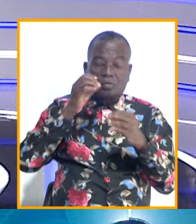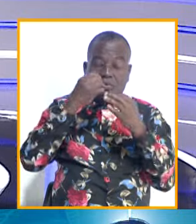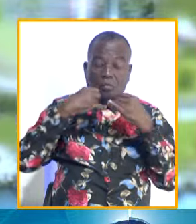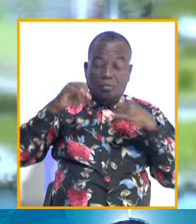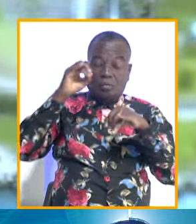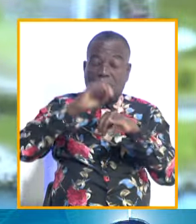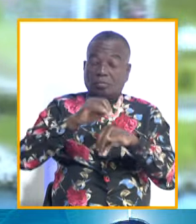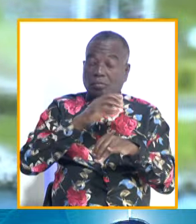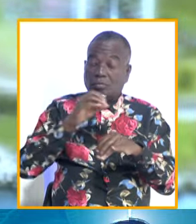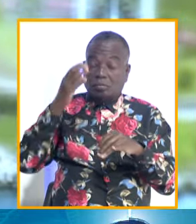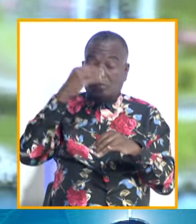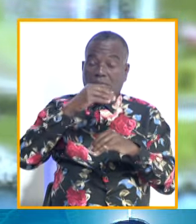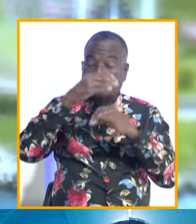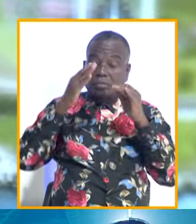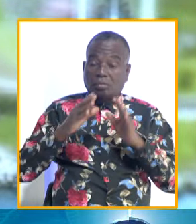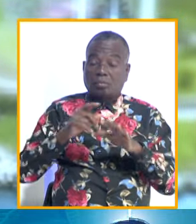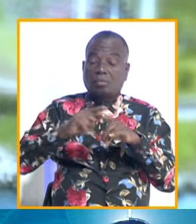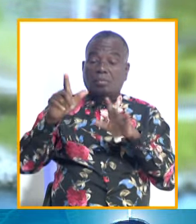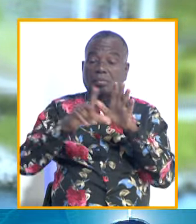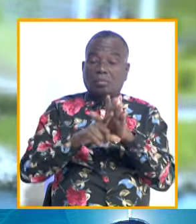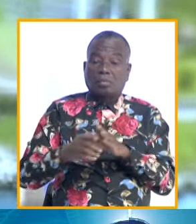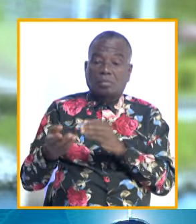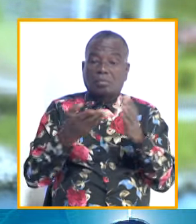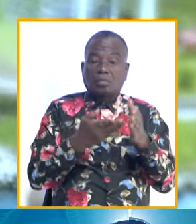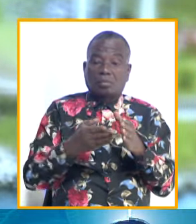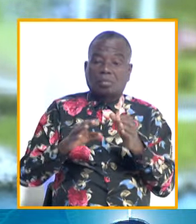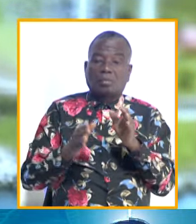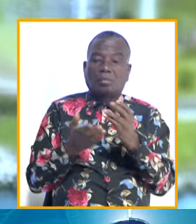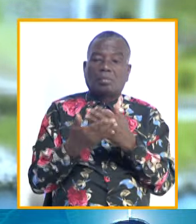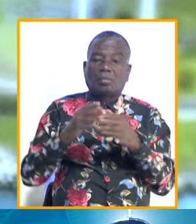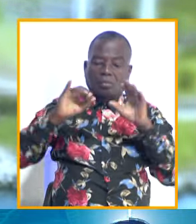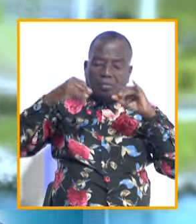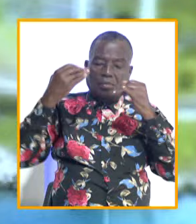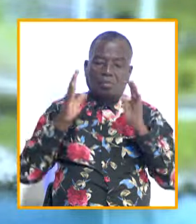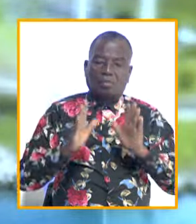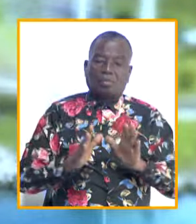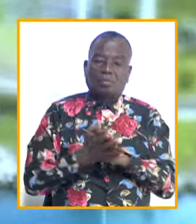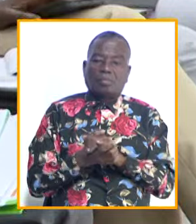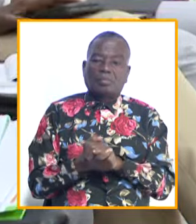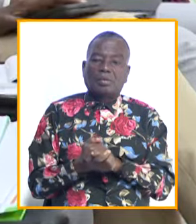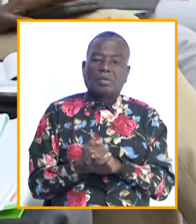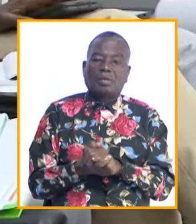ordres et chambres professionnelles rapportée par Jean-Michel Quadio et Godfrey Okambawa.